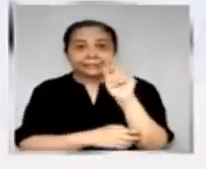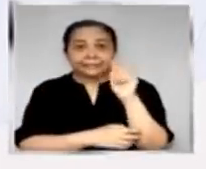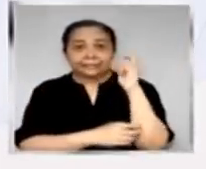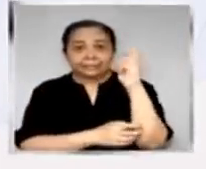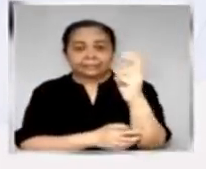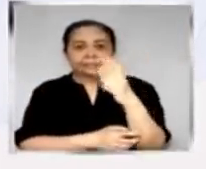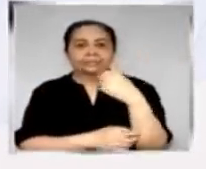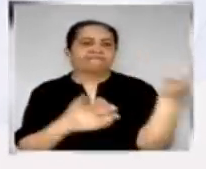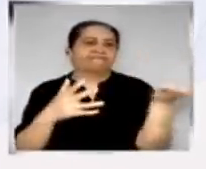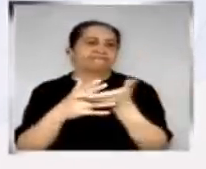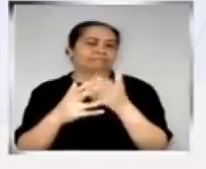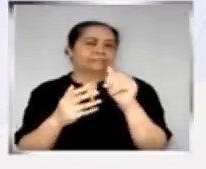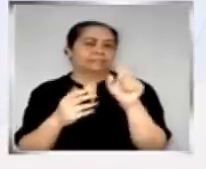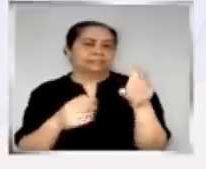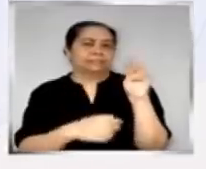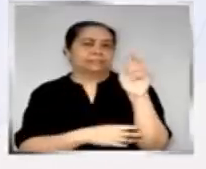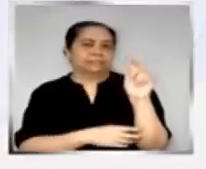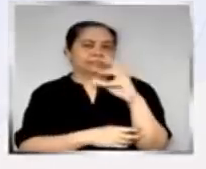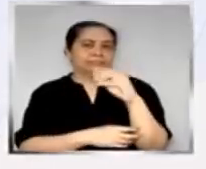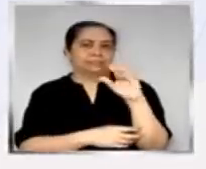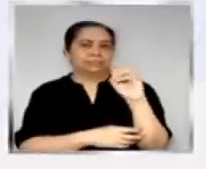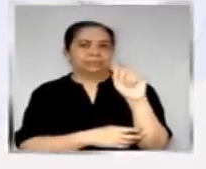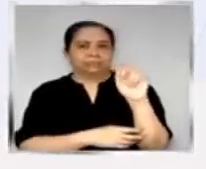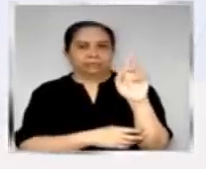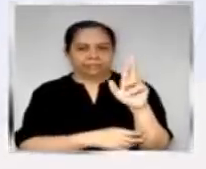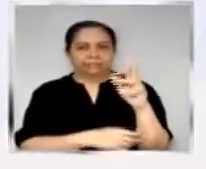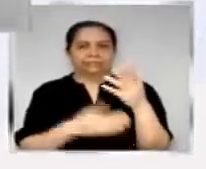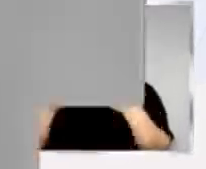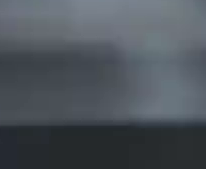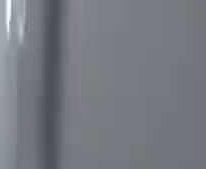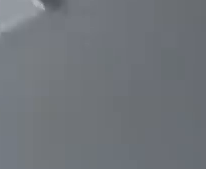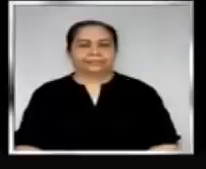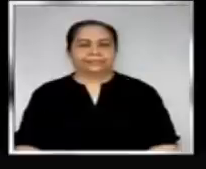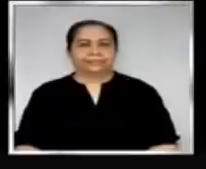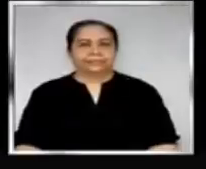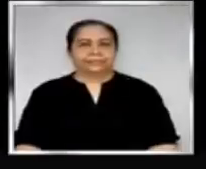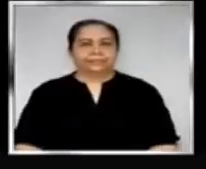sampahan ang kaso ng MRT at DOTR. Nakatutok si Reed Reyes.